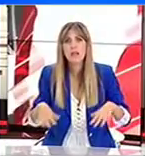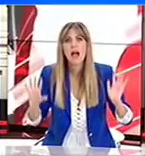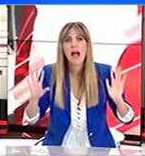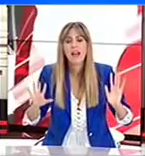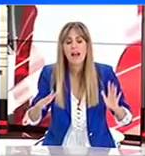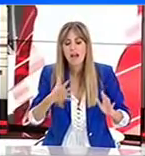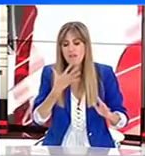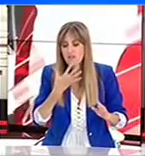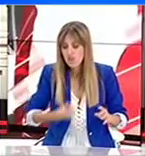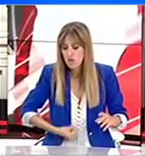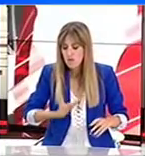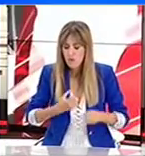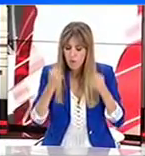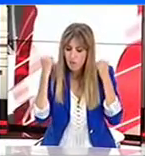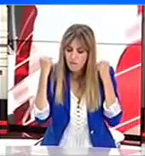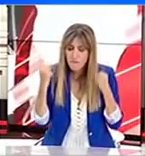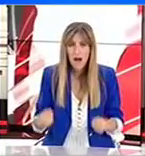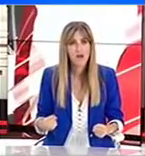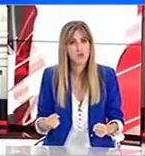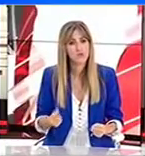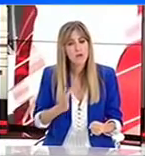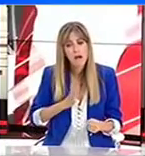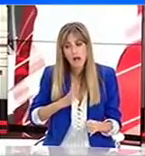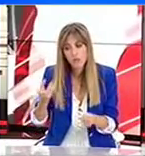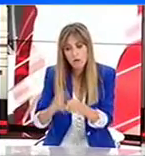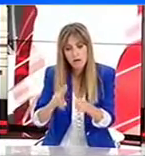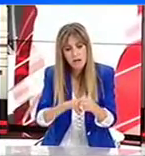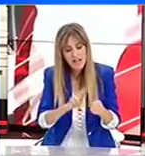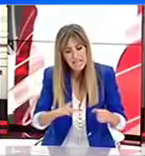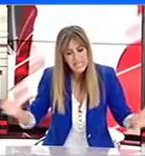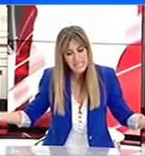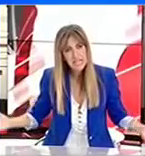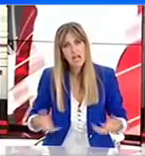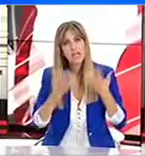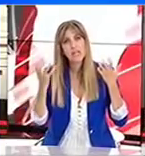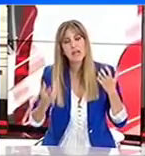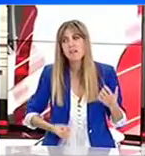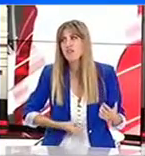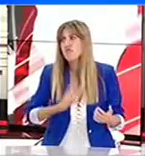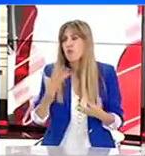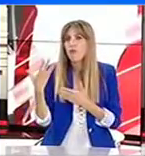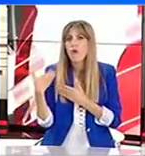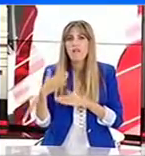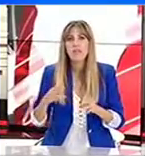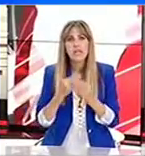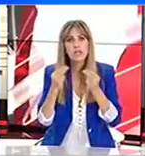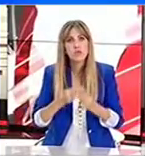96, τότε ήταν λιγότερος ο αριθμός, έχει φτάσει τώρα 98 νεκρούς. Και θέλω να σας πω,